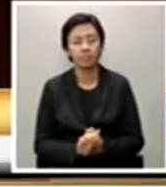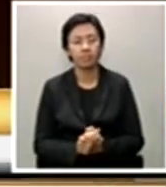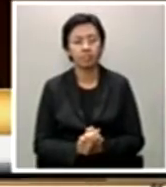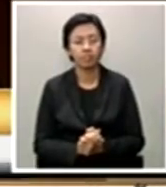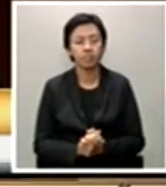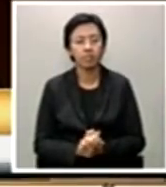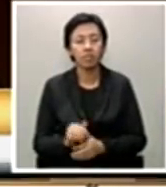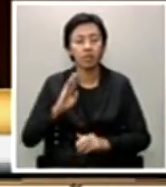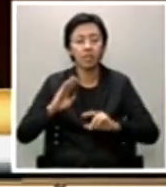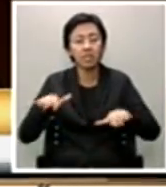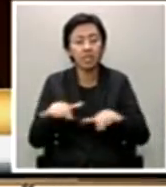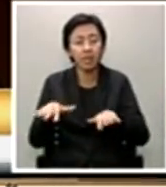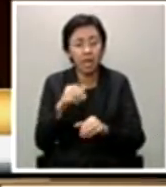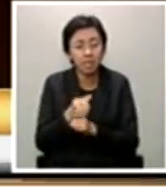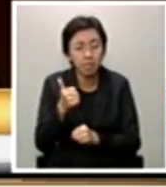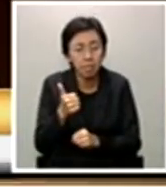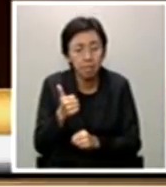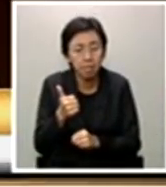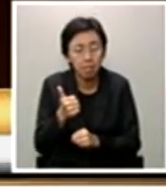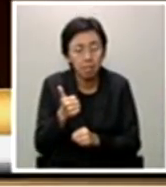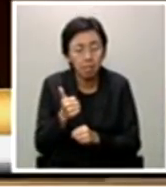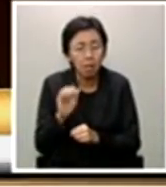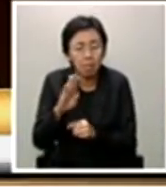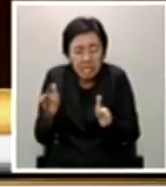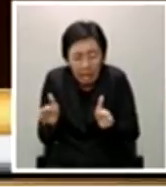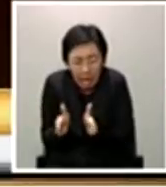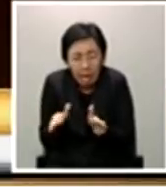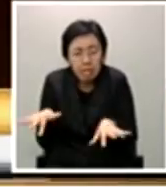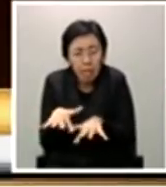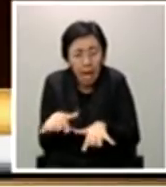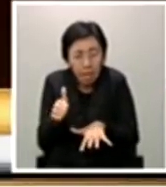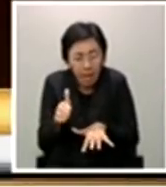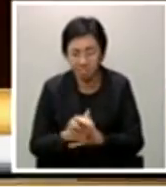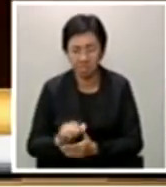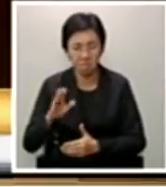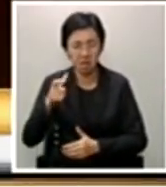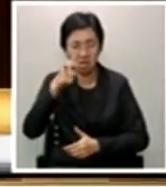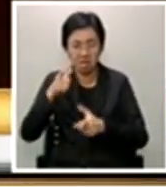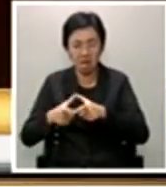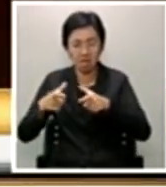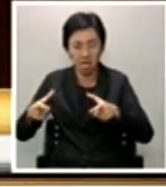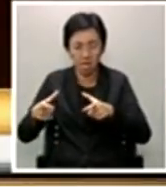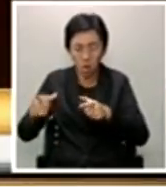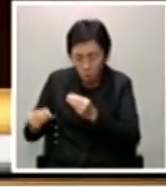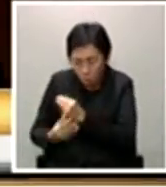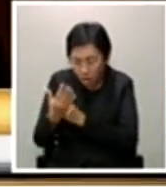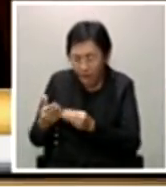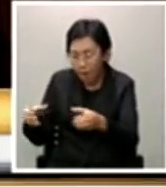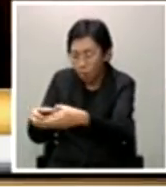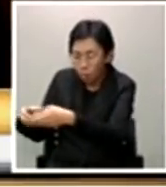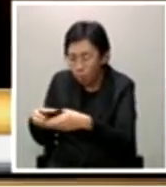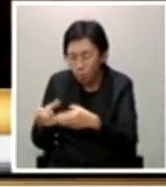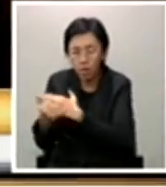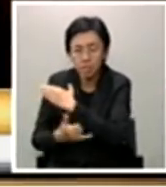บริษัทธรรมดาทำได้หรือไม่ฉะนั้นเราก็ต้องอาศัยบริษัทใหญ่เนี่ยเอาพลังของเขาเปิดโอกาสให้เขารวมกลุ่มกับต่างประเท